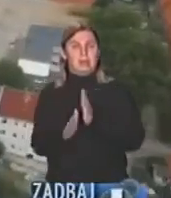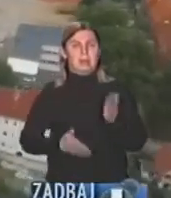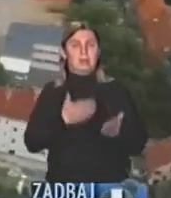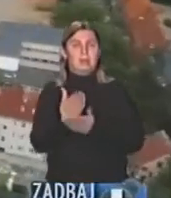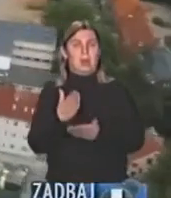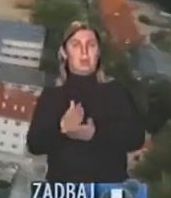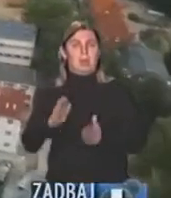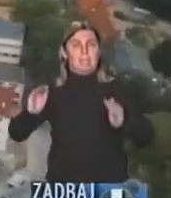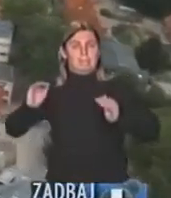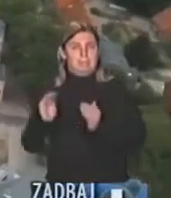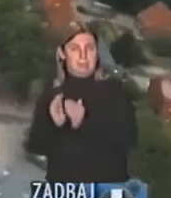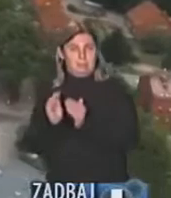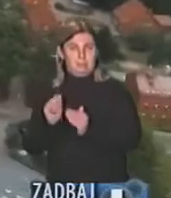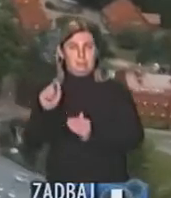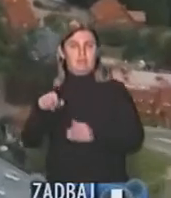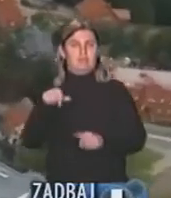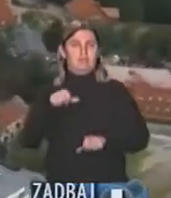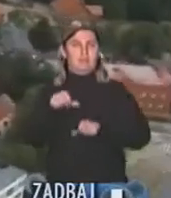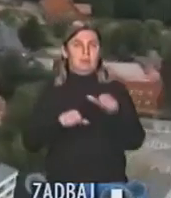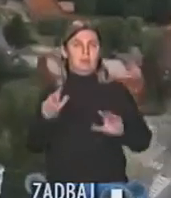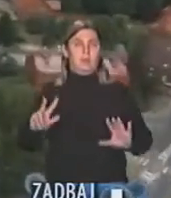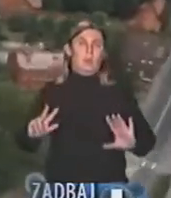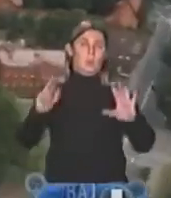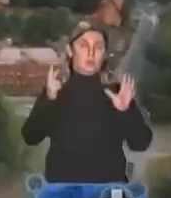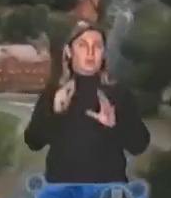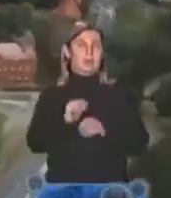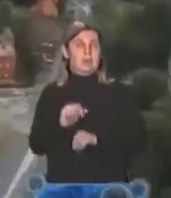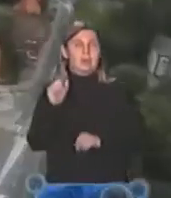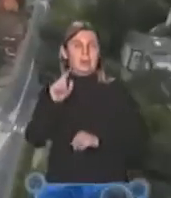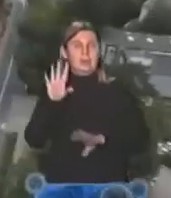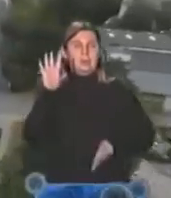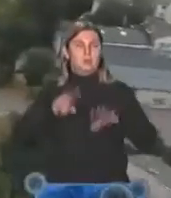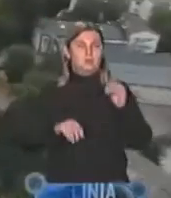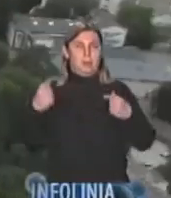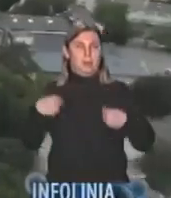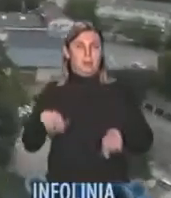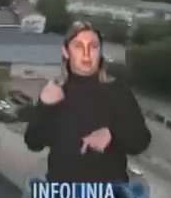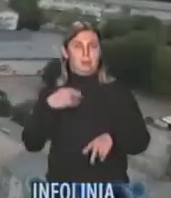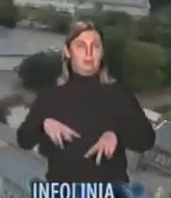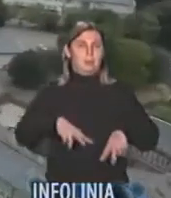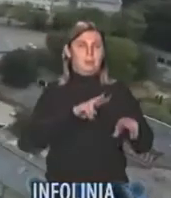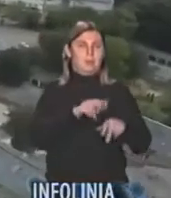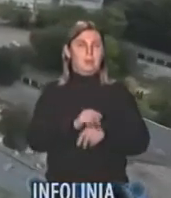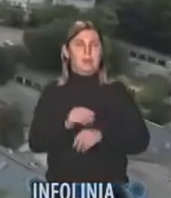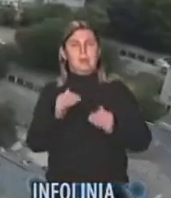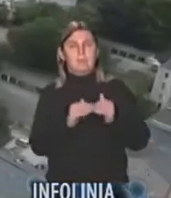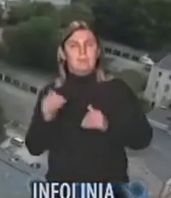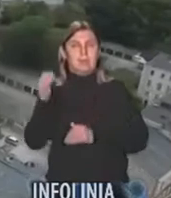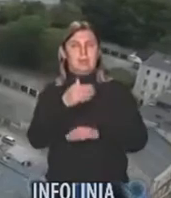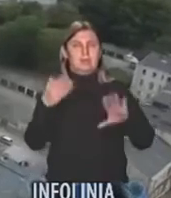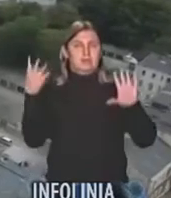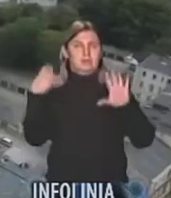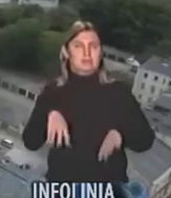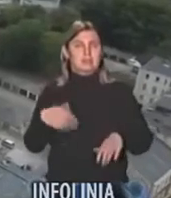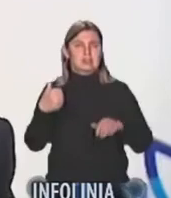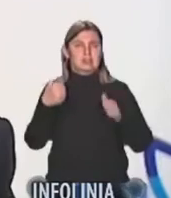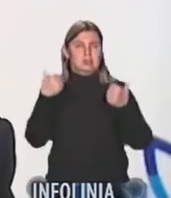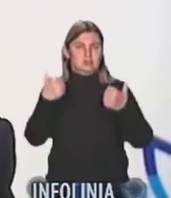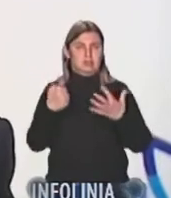propozycji osiedlowych. W tegorocznej 8. edycji budżetu obywatelskiego wzięło udział ponad 9600